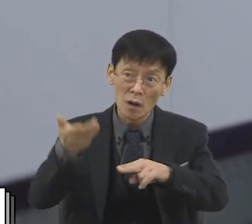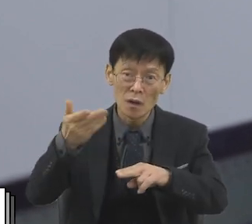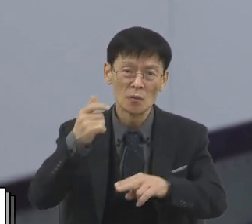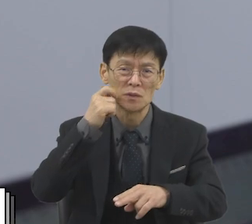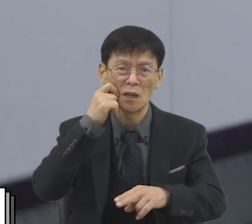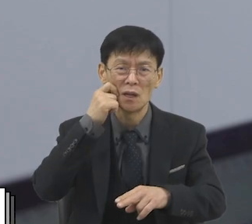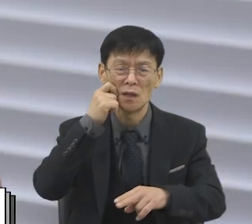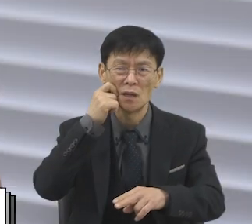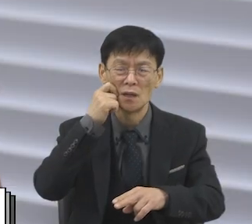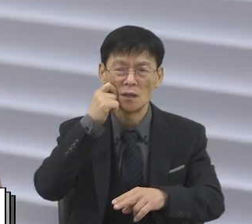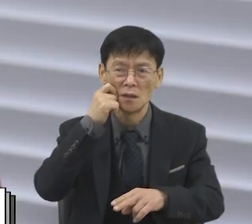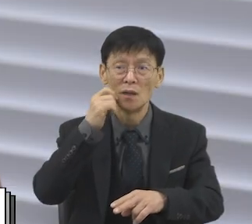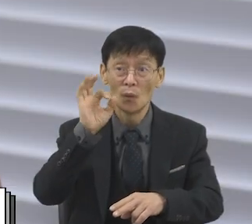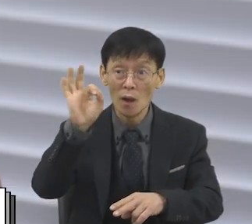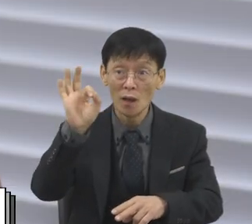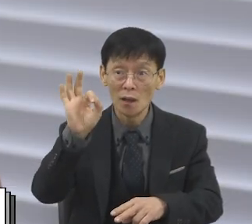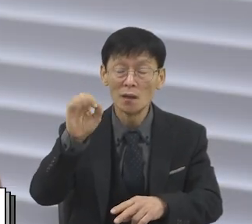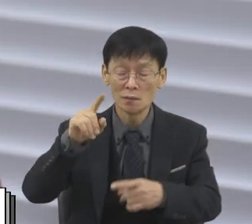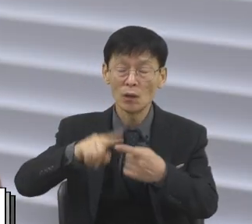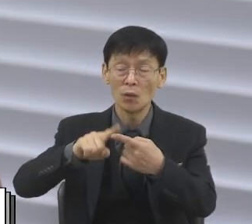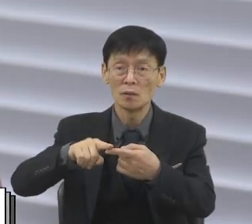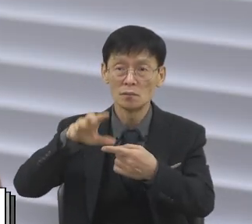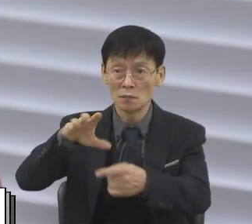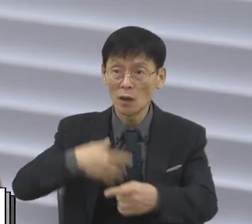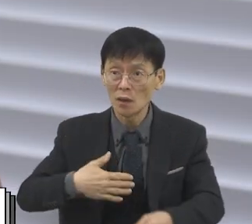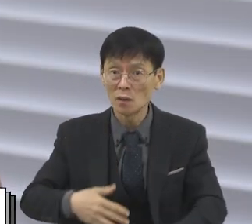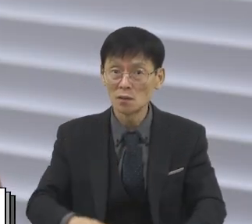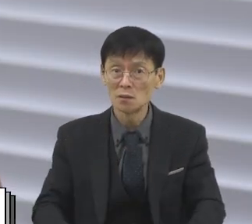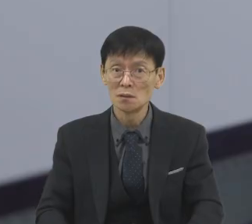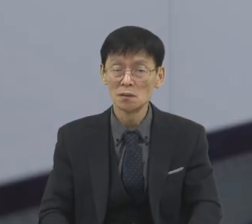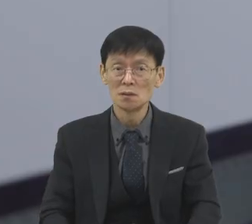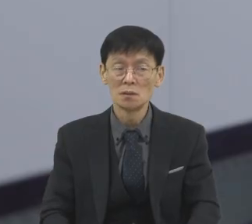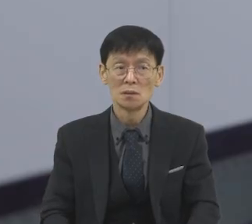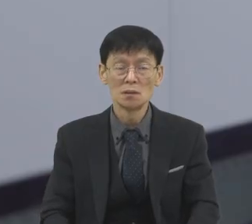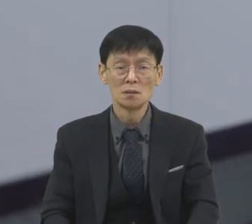이번엔 좀 힘들 것 같으니까 그렇게 하세요.